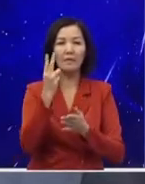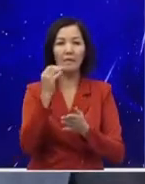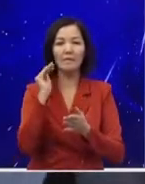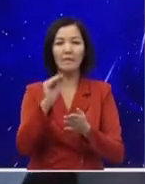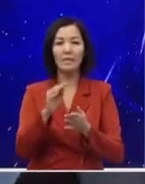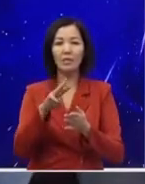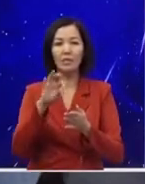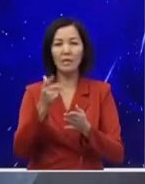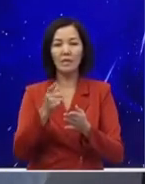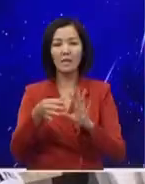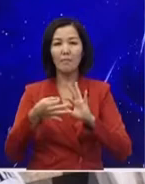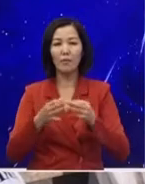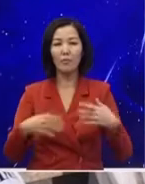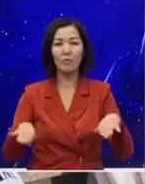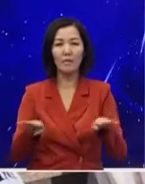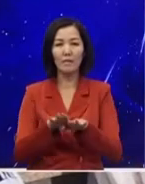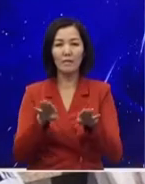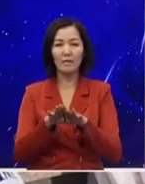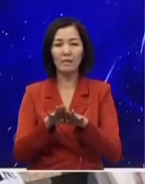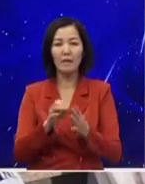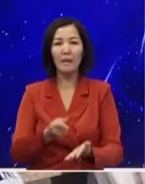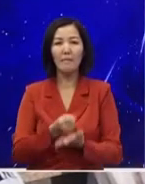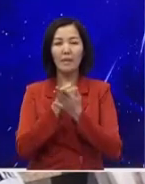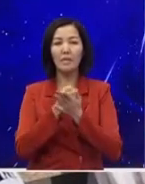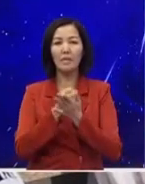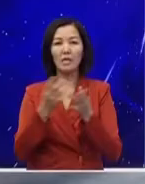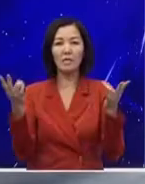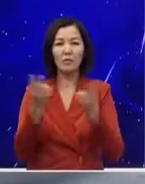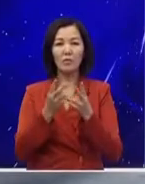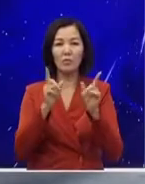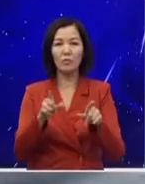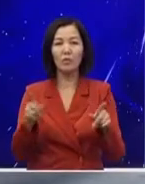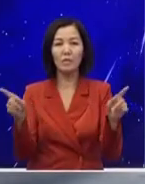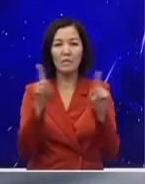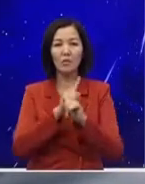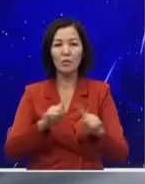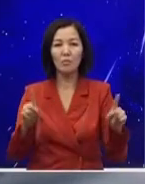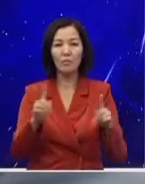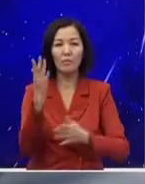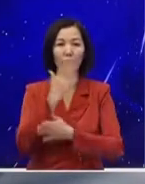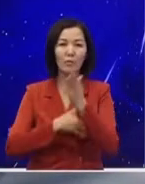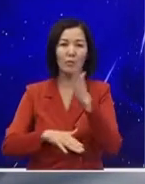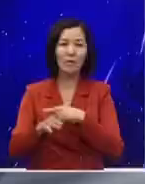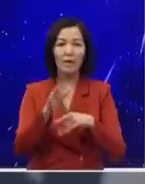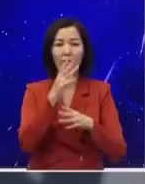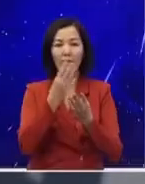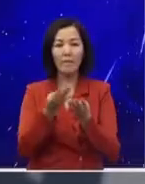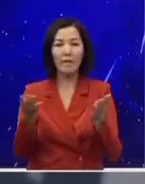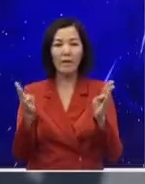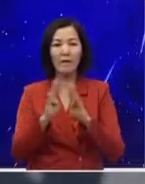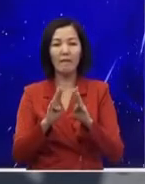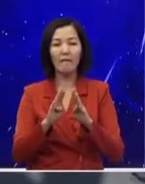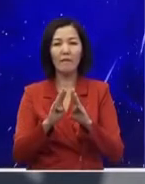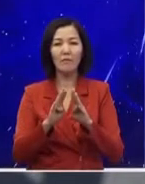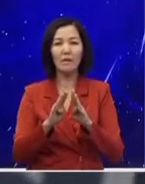Подобная инициатива, по мнению духовных лиц, станет поддержкой для нуждающихся и людей с особыми потребностями в период коронакризиса. При